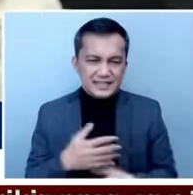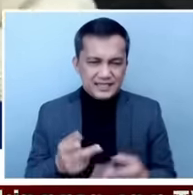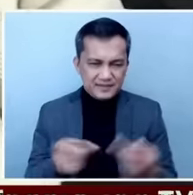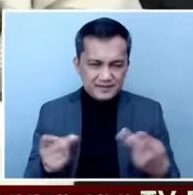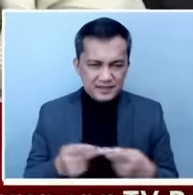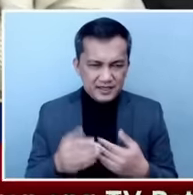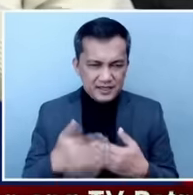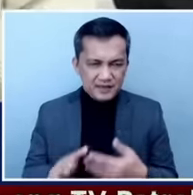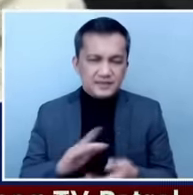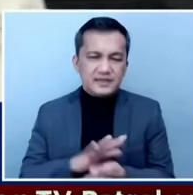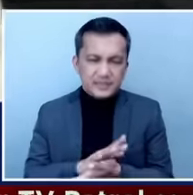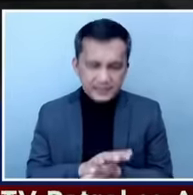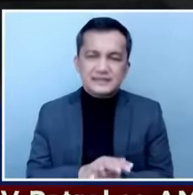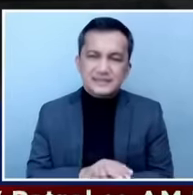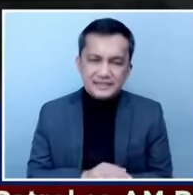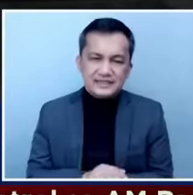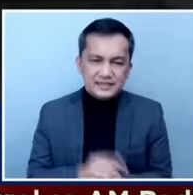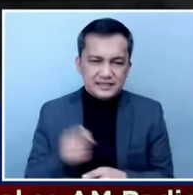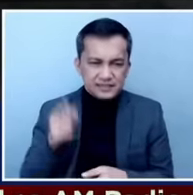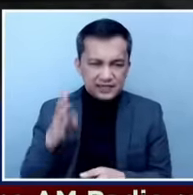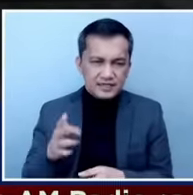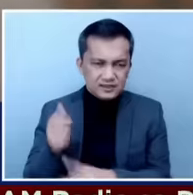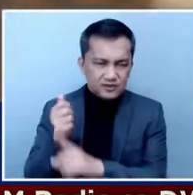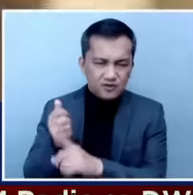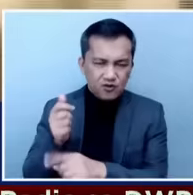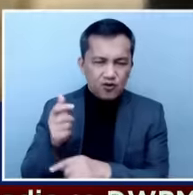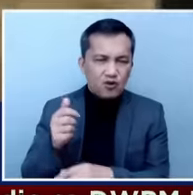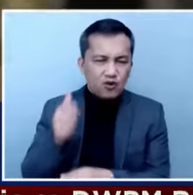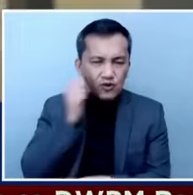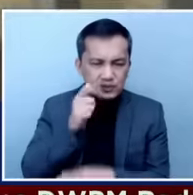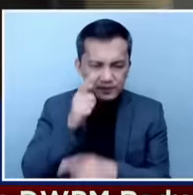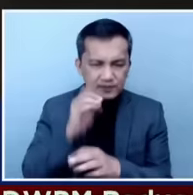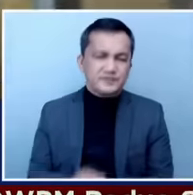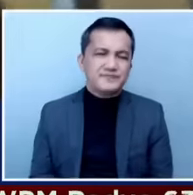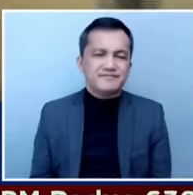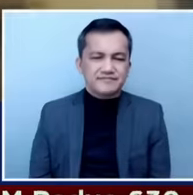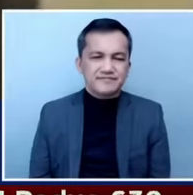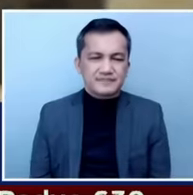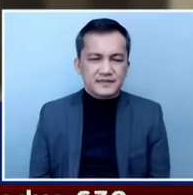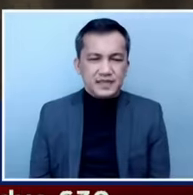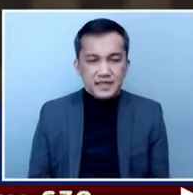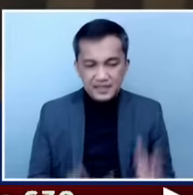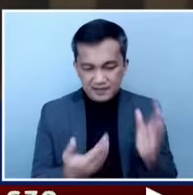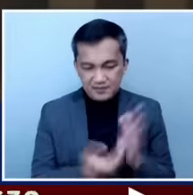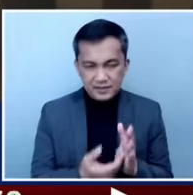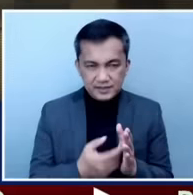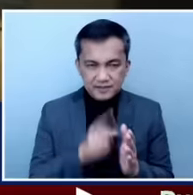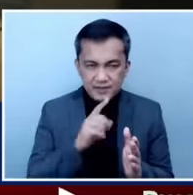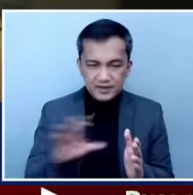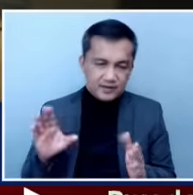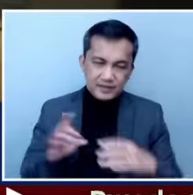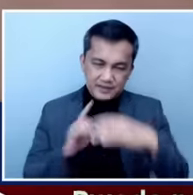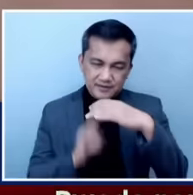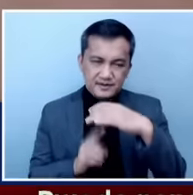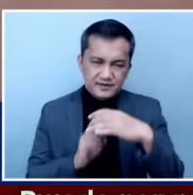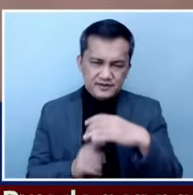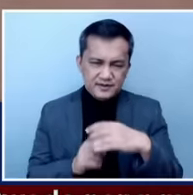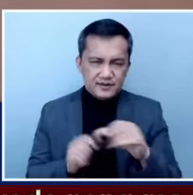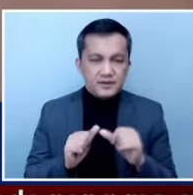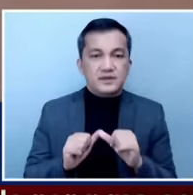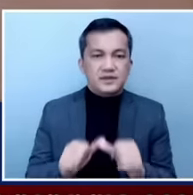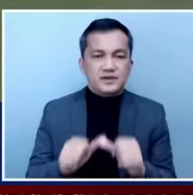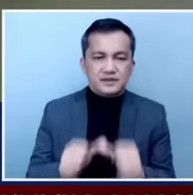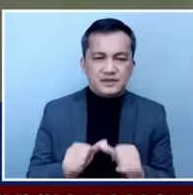pandemic. We may lose faith, but God is always faithful. Patunay din ito sa pangako ng ABS-CBN na patuloy